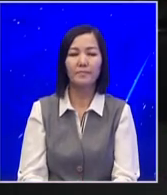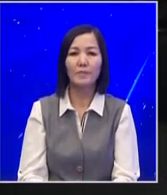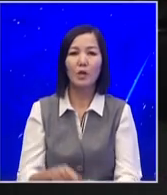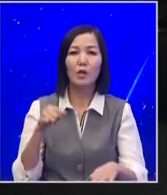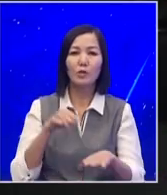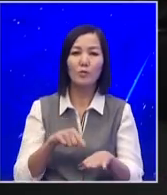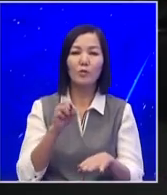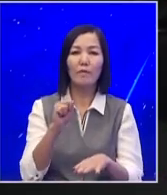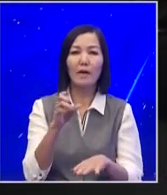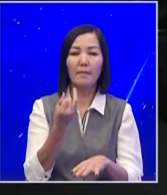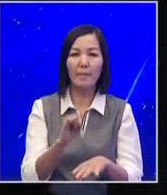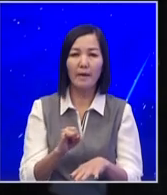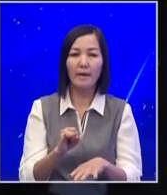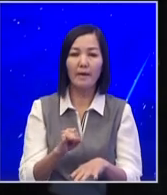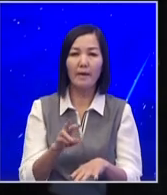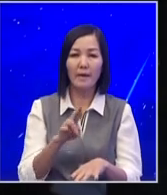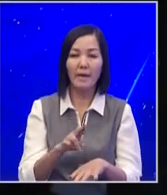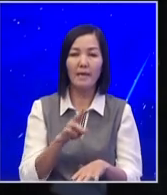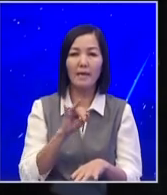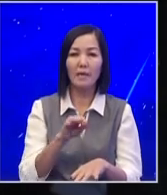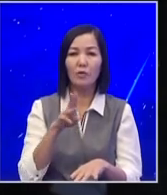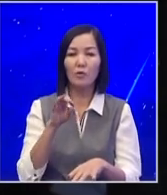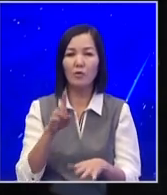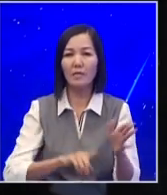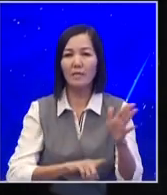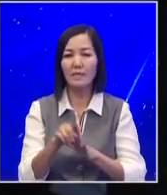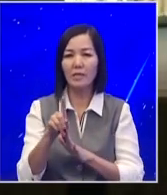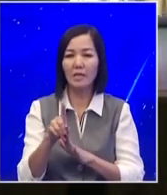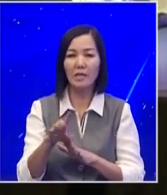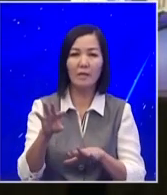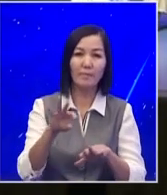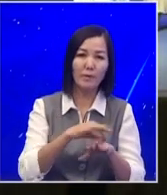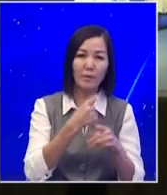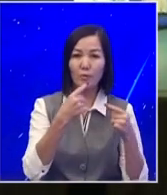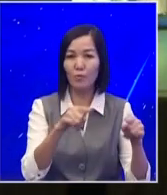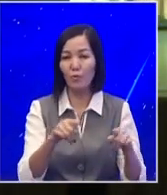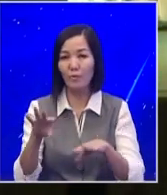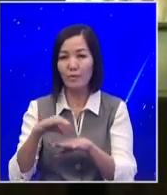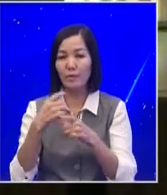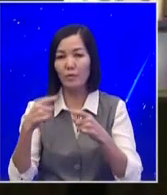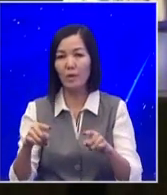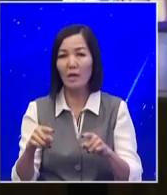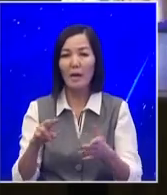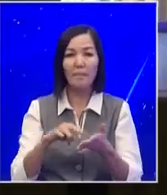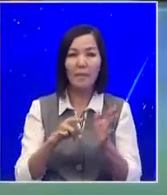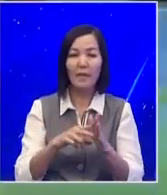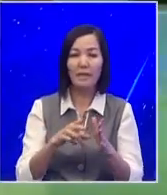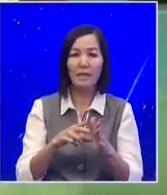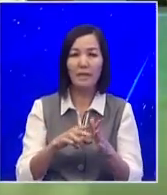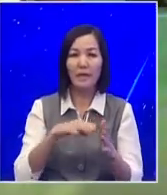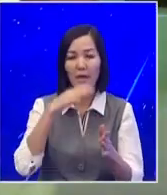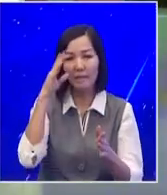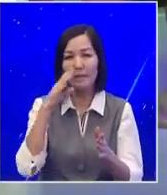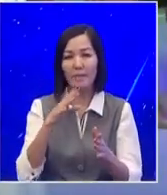Чувства Абая и Тогжан были с самого начала обречены. Брак сына с девушкой из враждебного клана не входил в честолюбивые планы отца